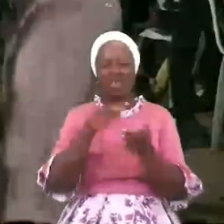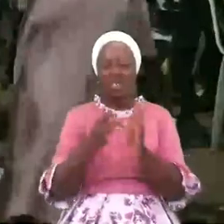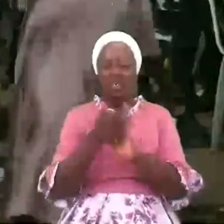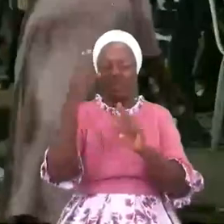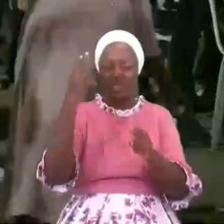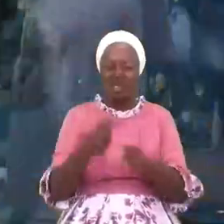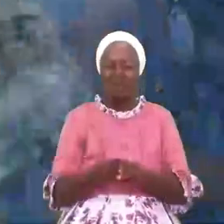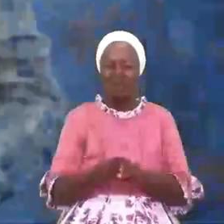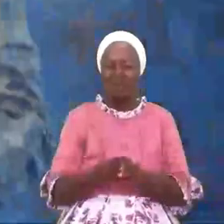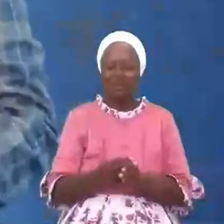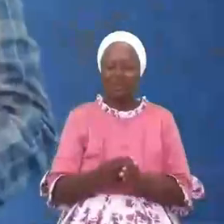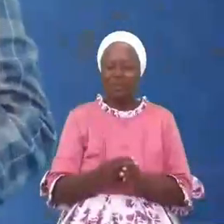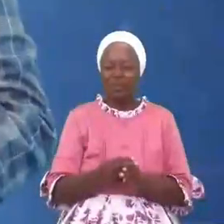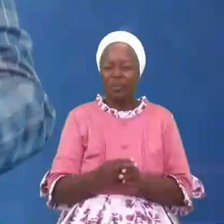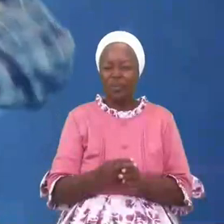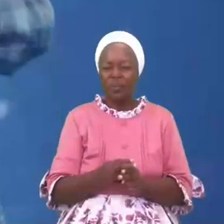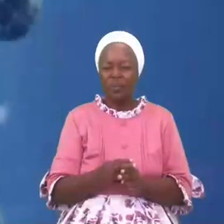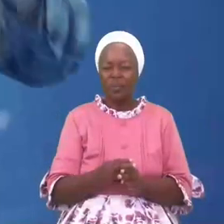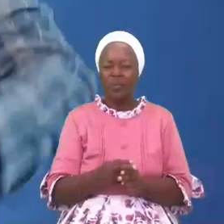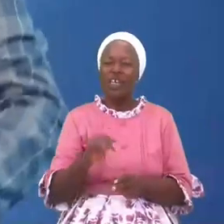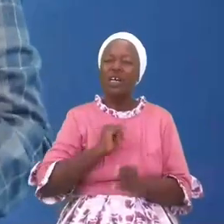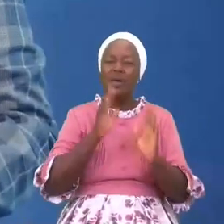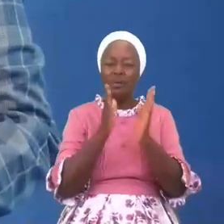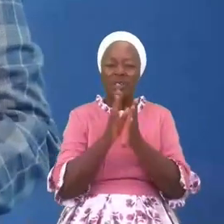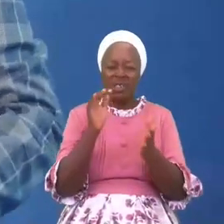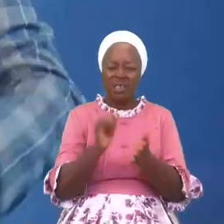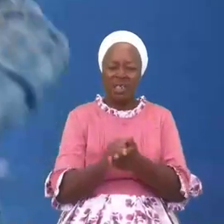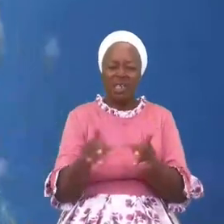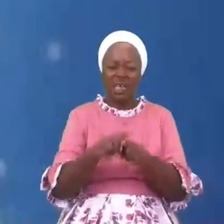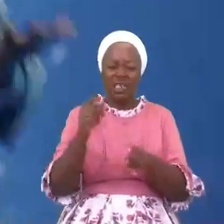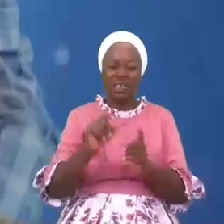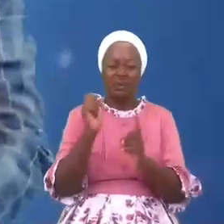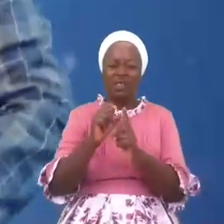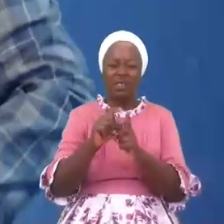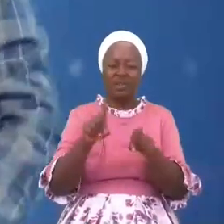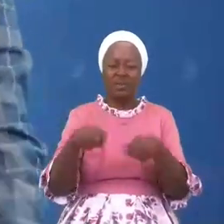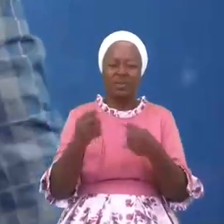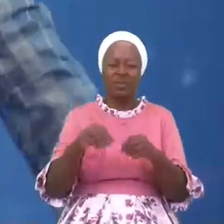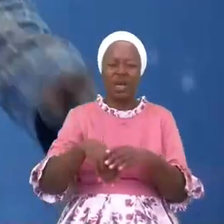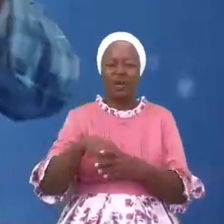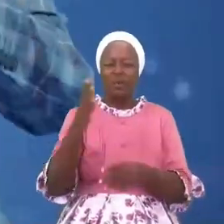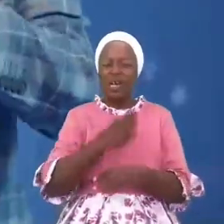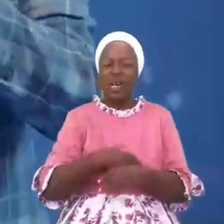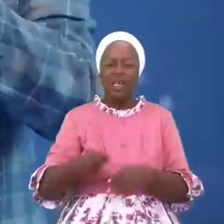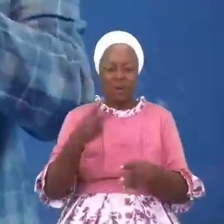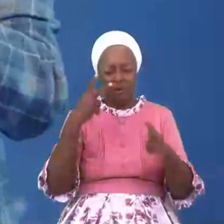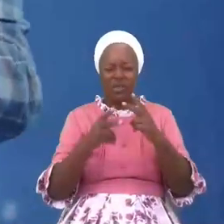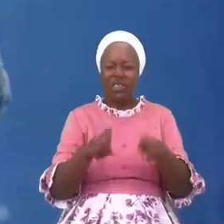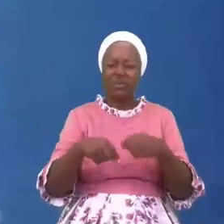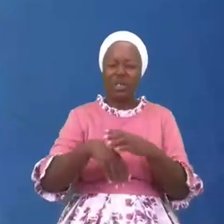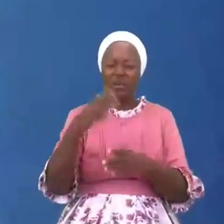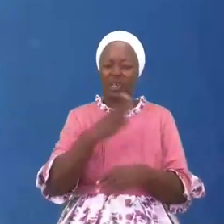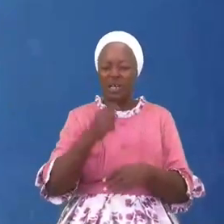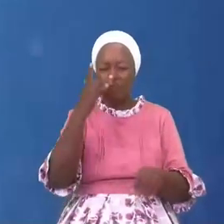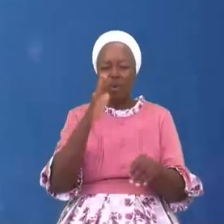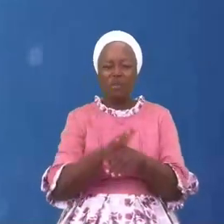de Jésus. Je prie, comme le message sort et que la prophétie sort et que